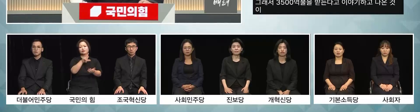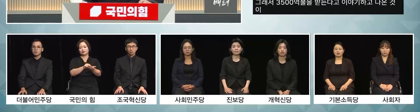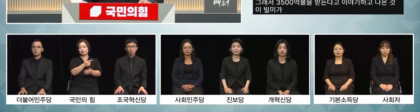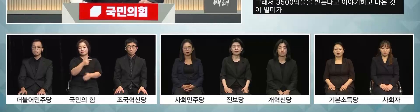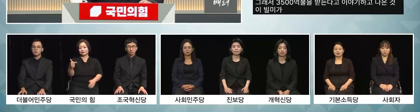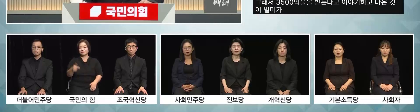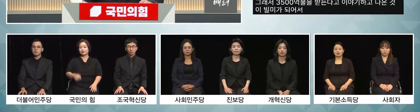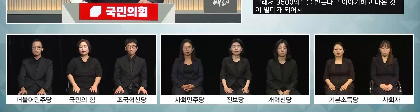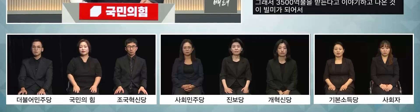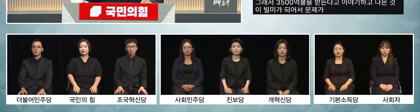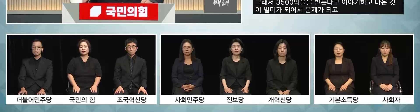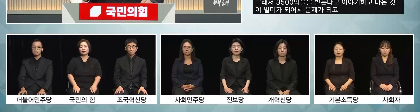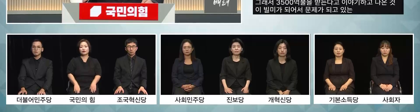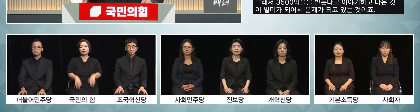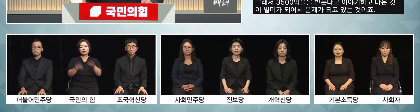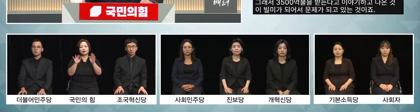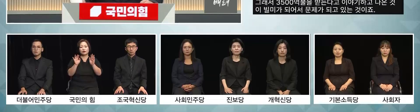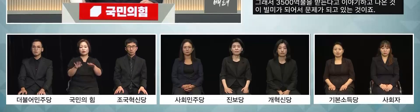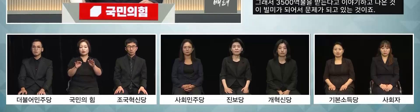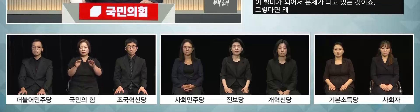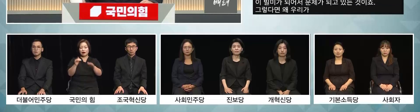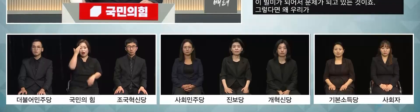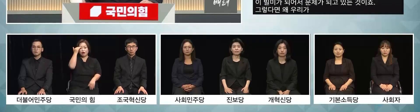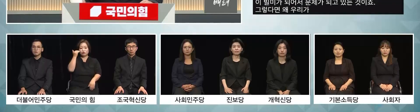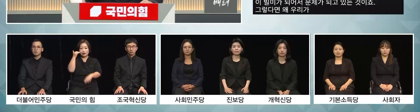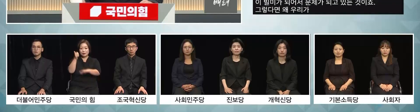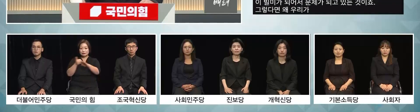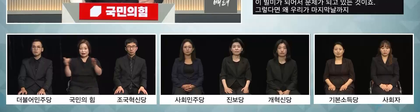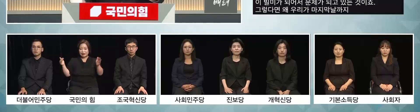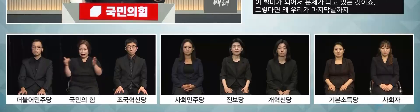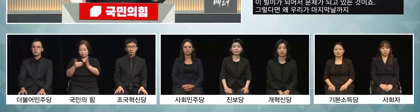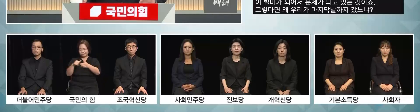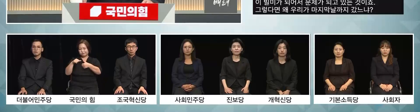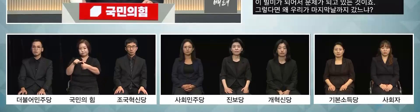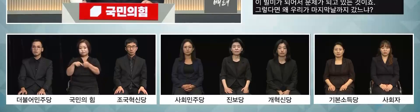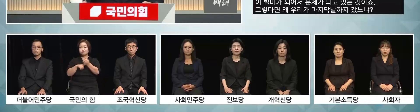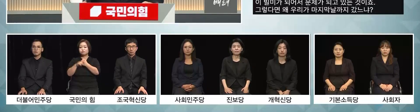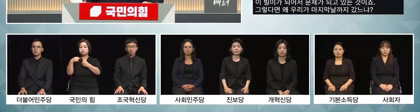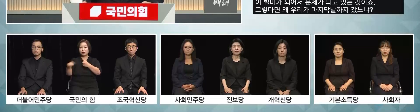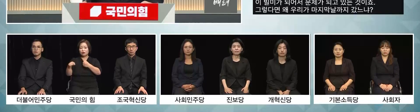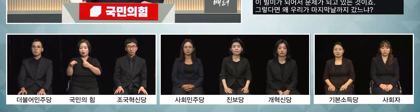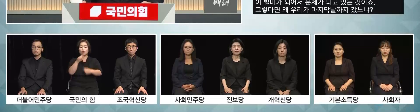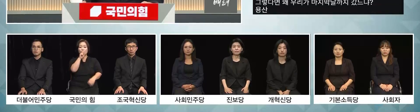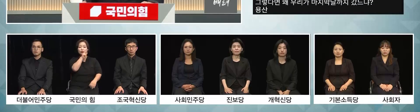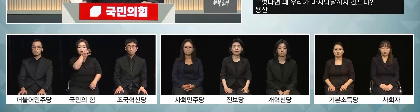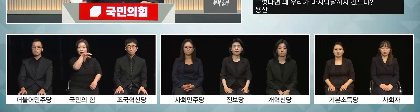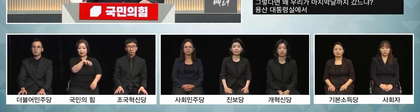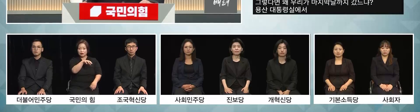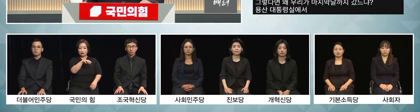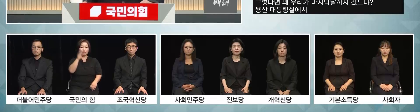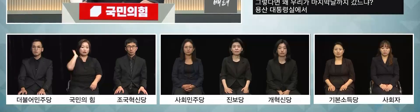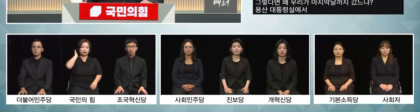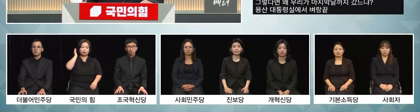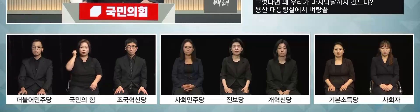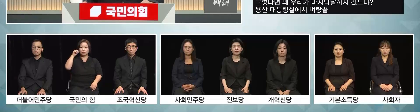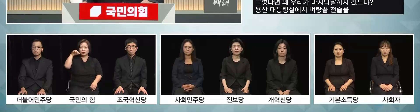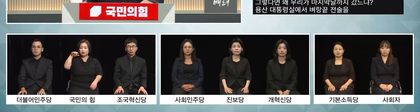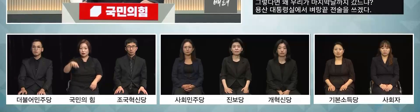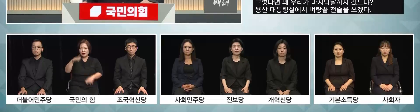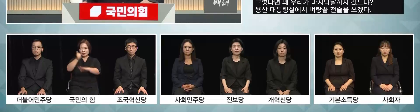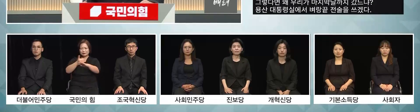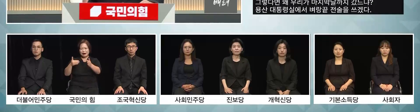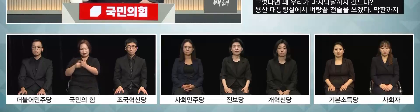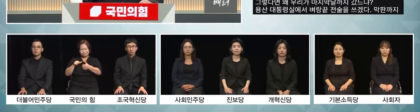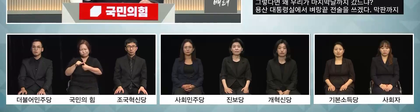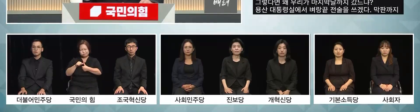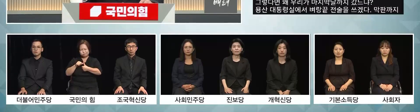것이죠. 그렇다면 왜 우리가 마지막 날까지 갔느냐? 용산 대통령실에서 벼랑 끝 전술을 쓰겠다. 뭐 막판까지